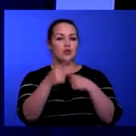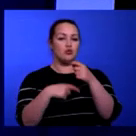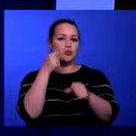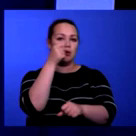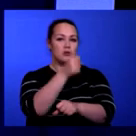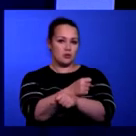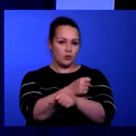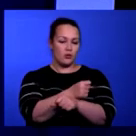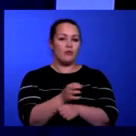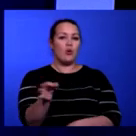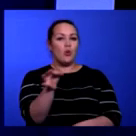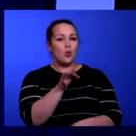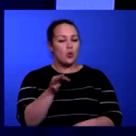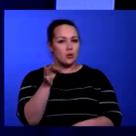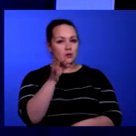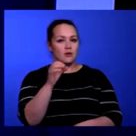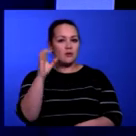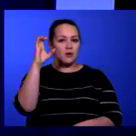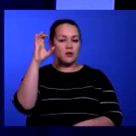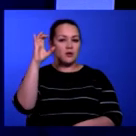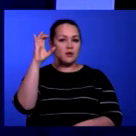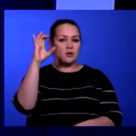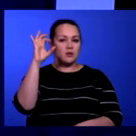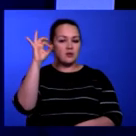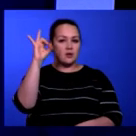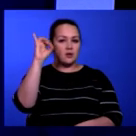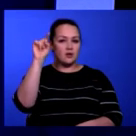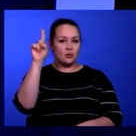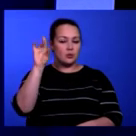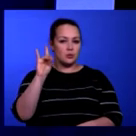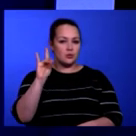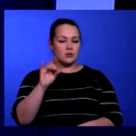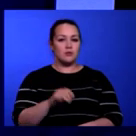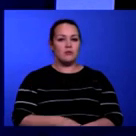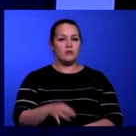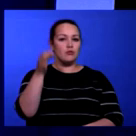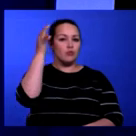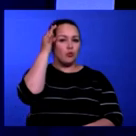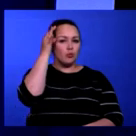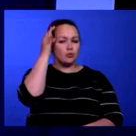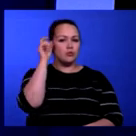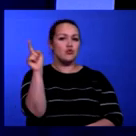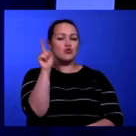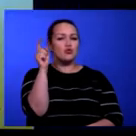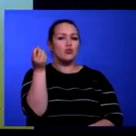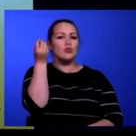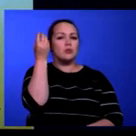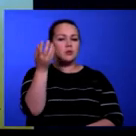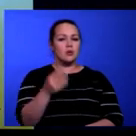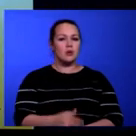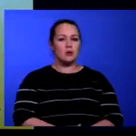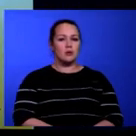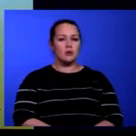на острове союзов готовы ребята вспомните что мы знаем о союзах а